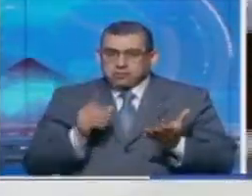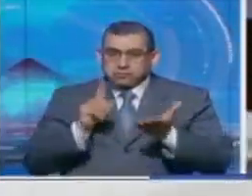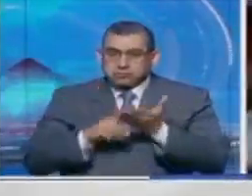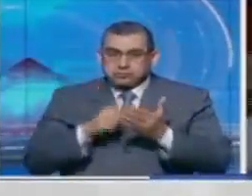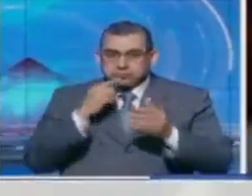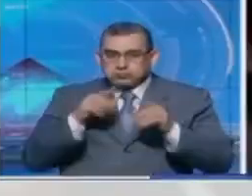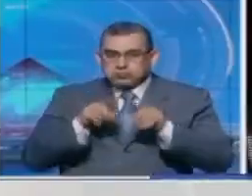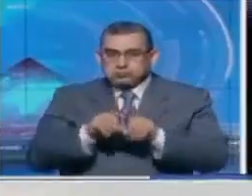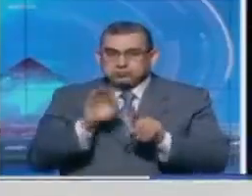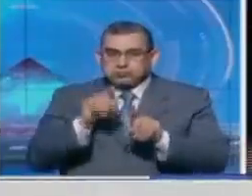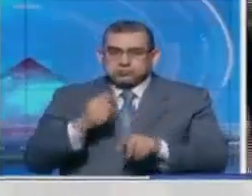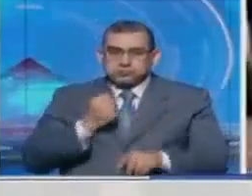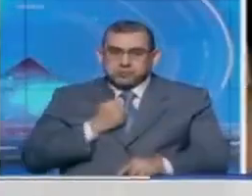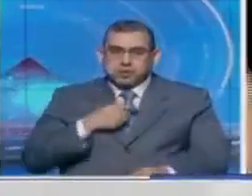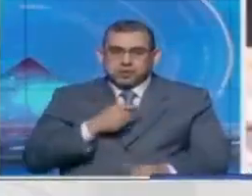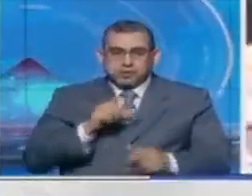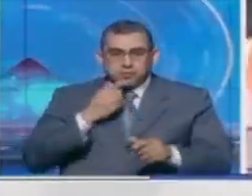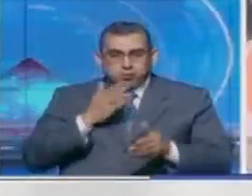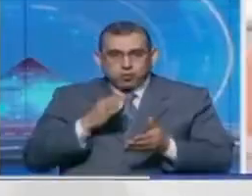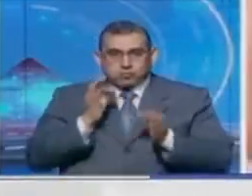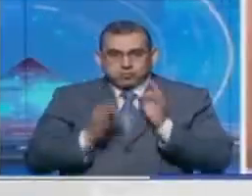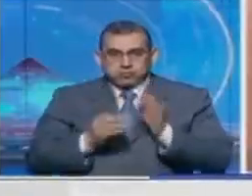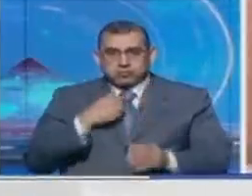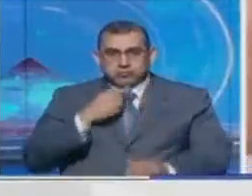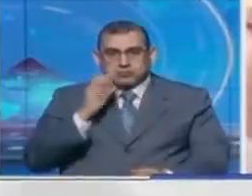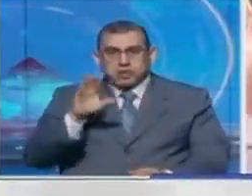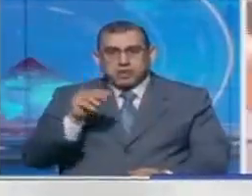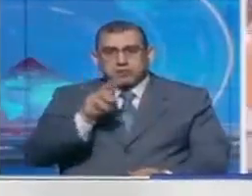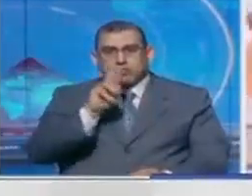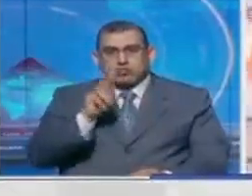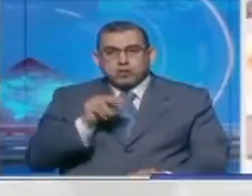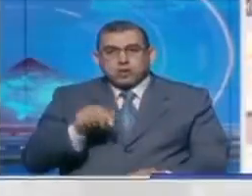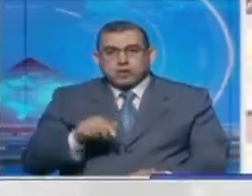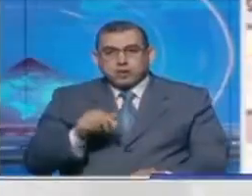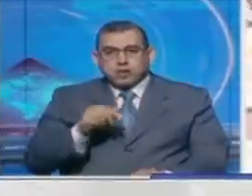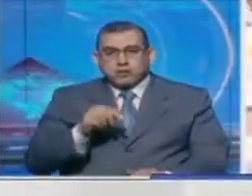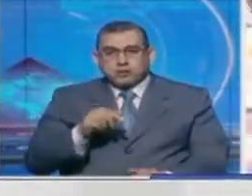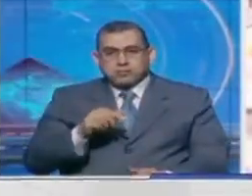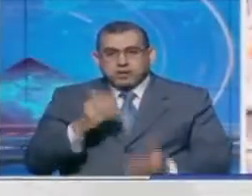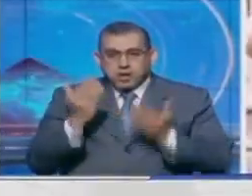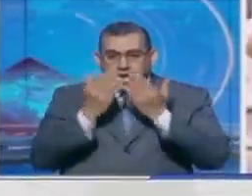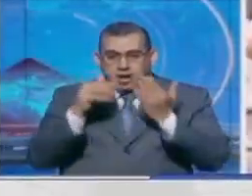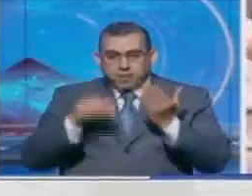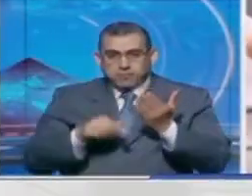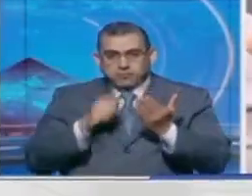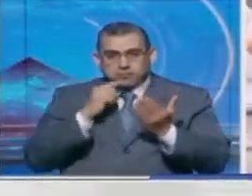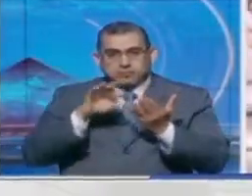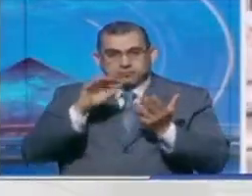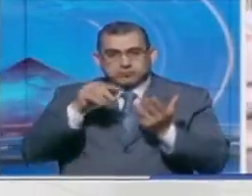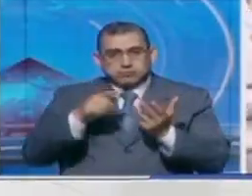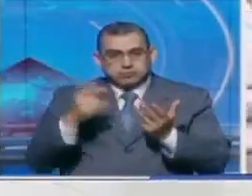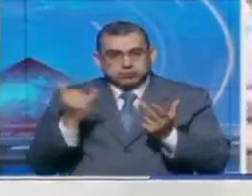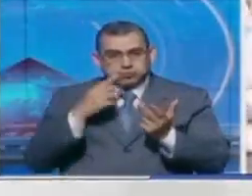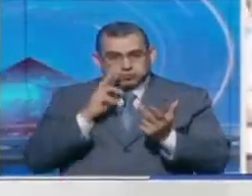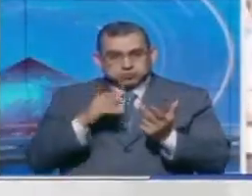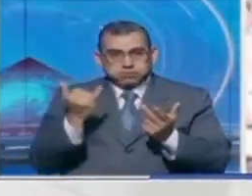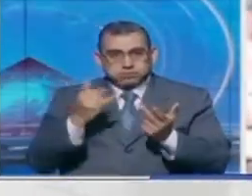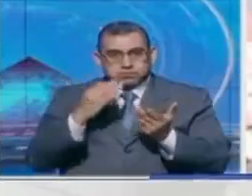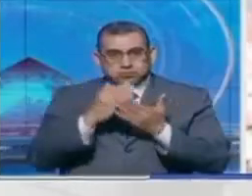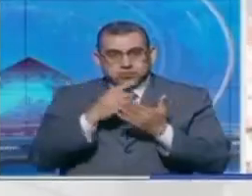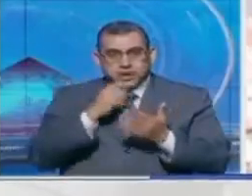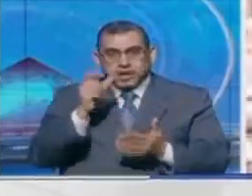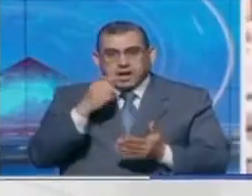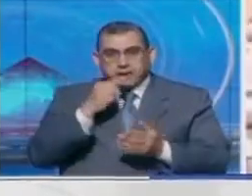في مستوى الطالب المتوسط. أهم الأسئلة يعني قراءة كان فيها نقط مهمة وتركات